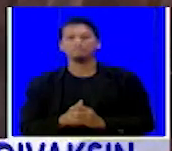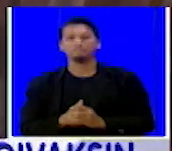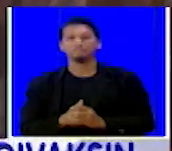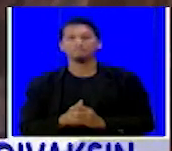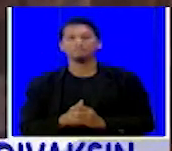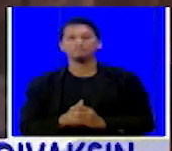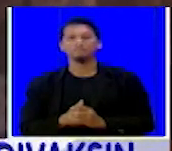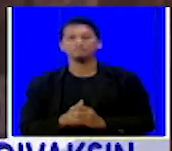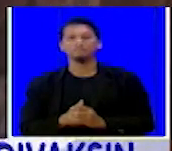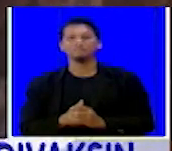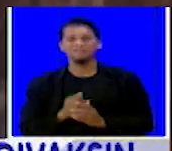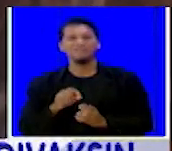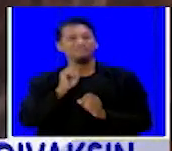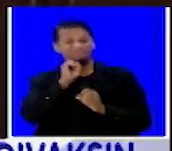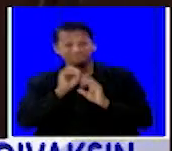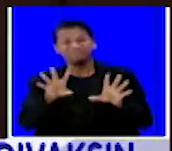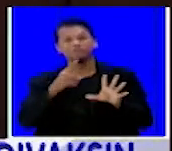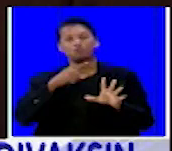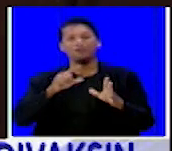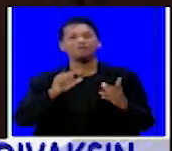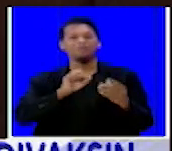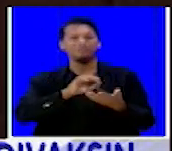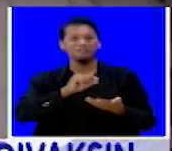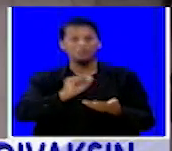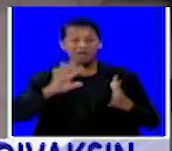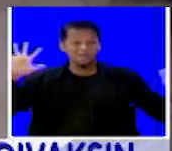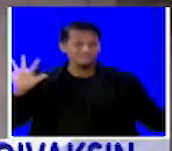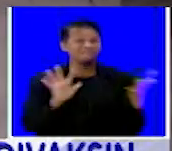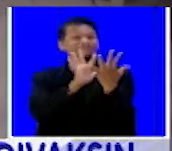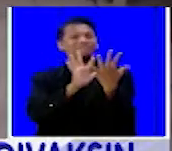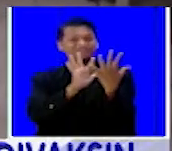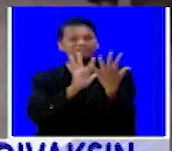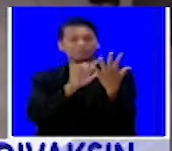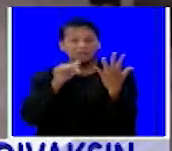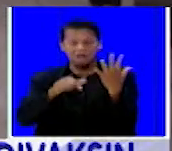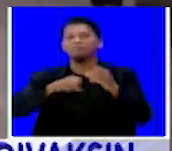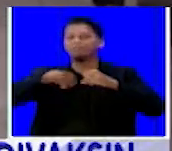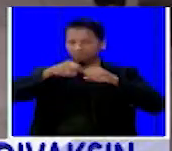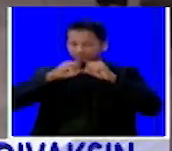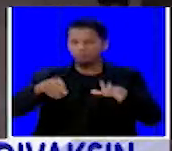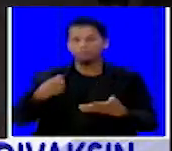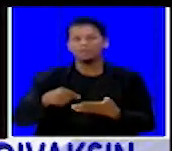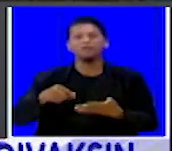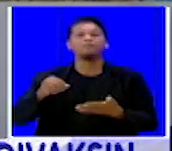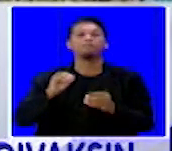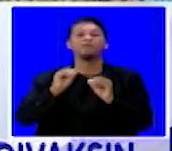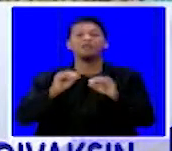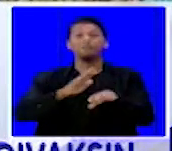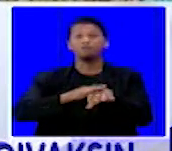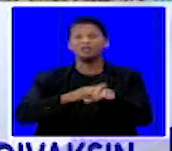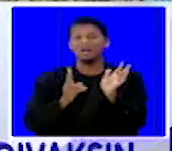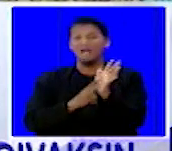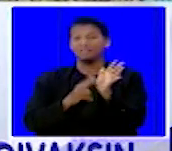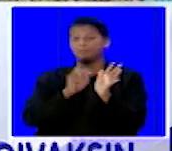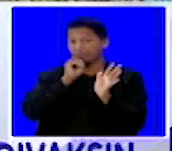Teka-teki mengenai kepastian kabar pembelajaran tatap muka akhirnya terjawab setelah Menteri Pendidikan dan Kebudayaan Nadiem Makarim menyampaikan keputusan bersama tentang